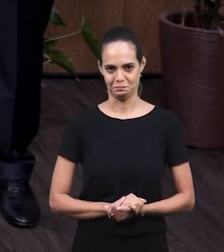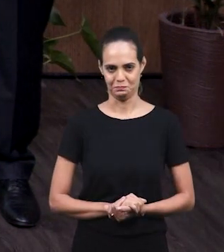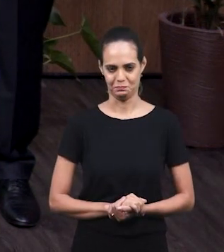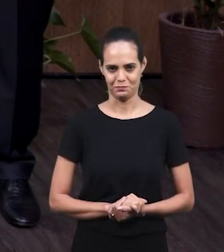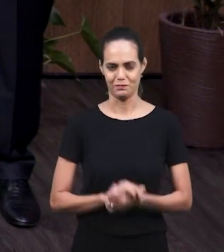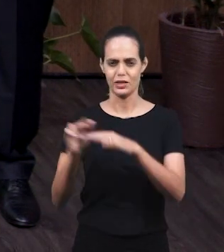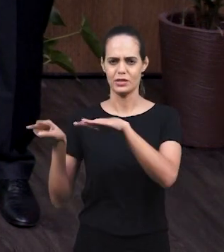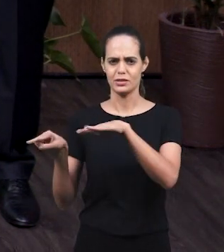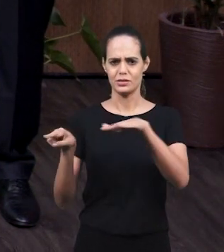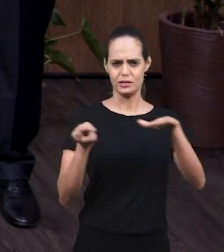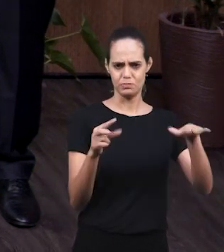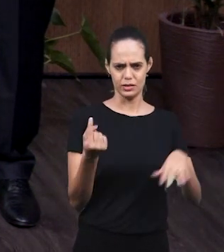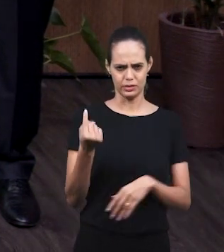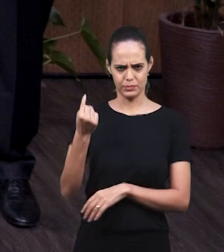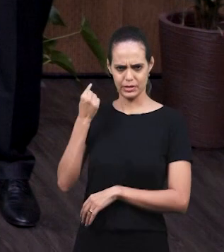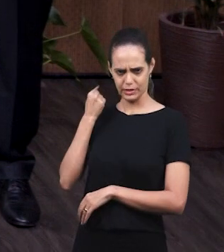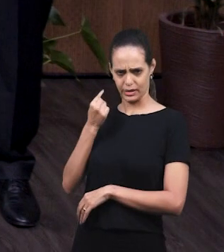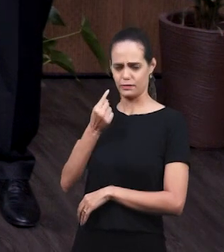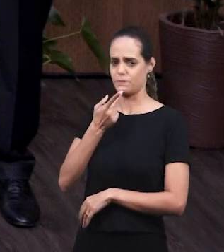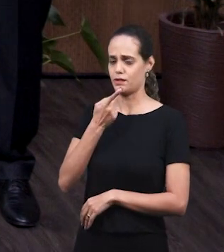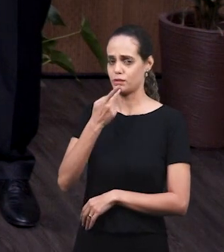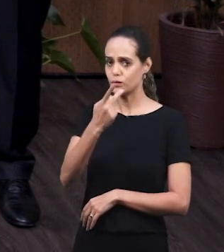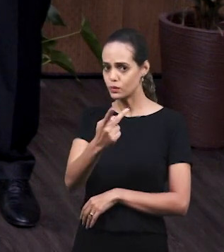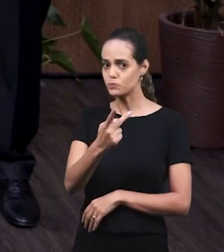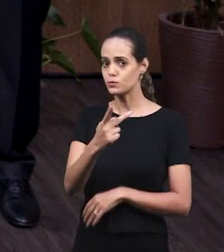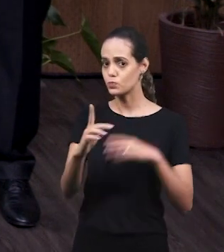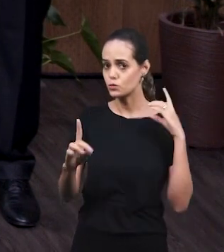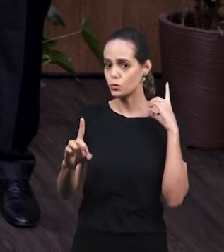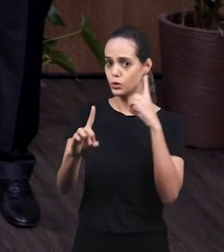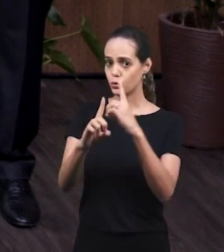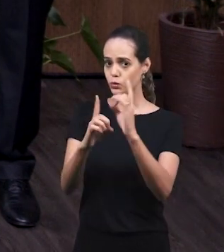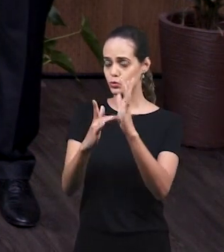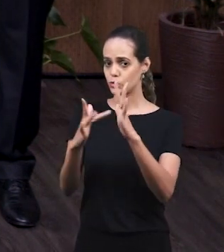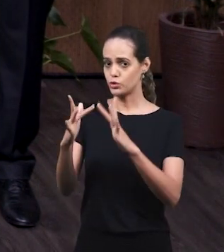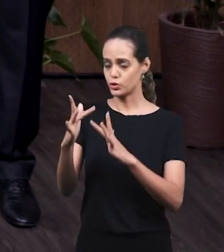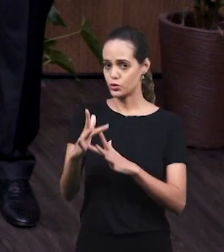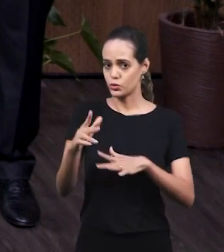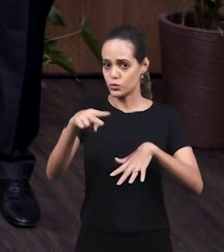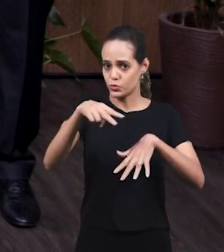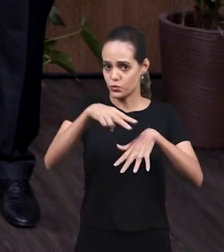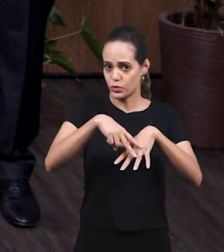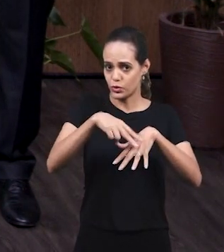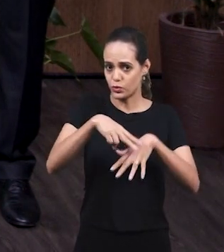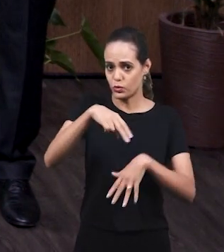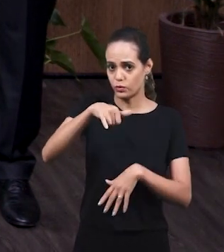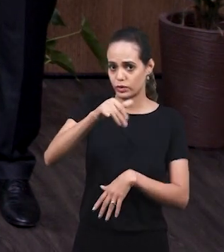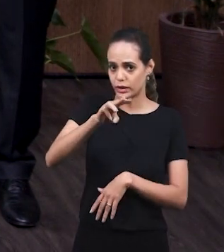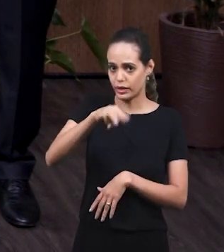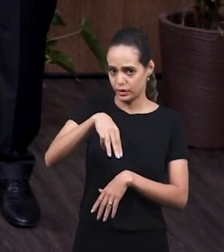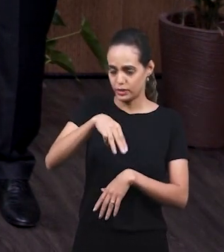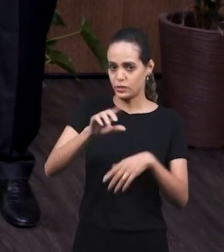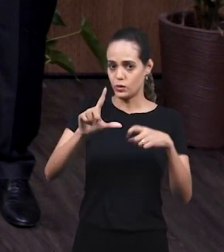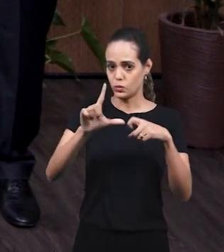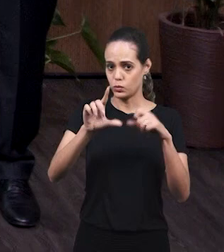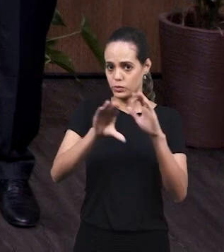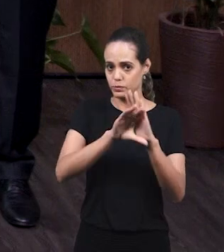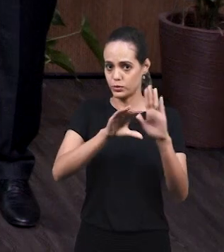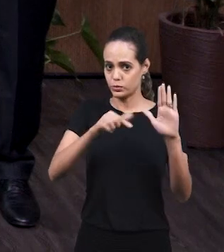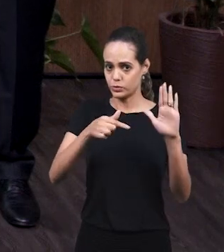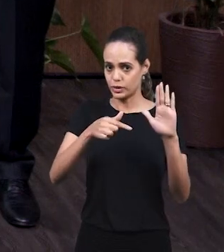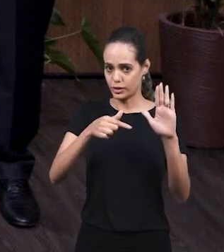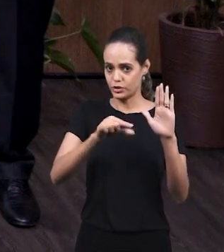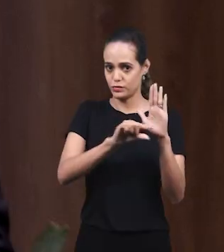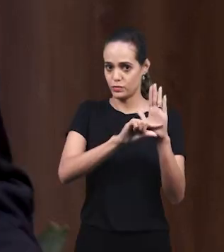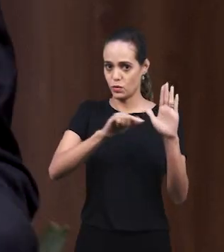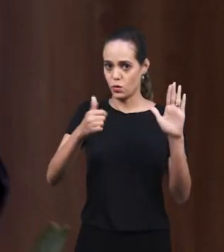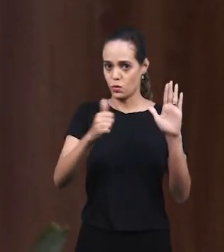La semaine dernière, nous avons parlé sur la rencontre du Seigneur Jésus avec la veuve de Naïm, décrit en Luc 7, de